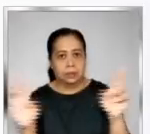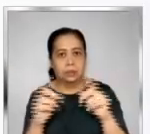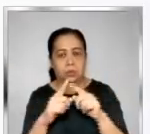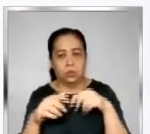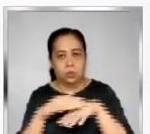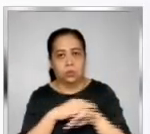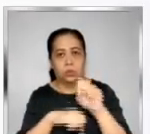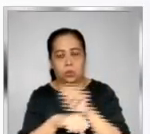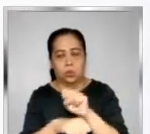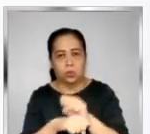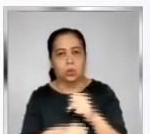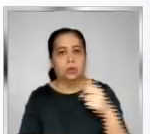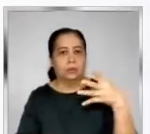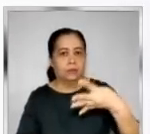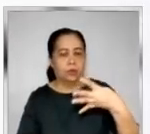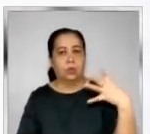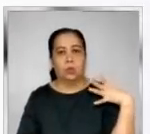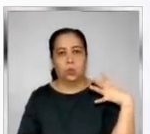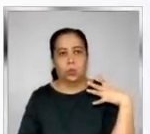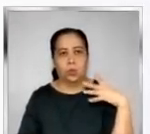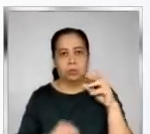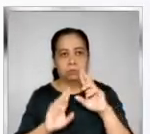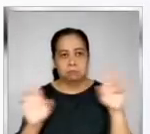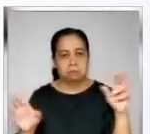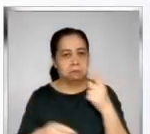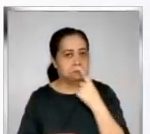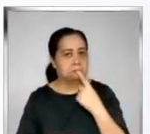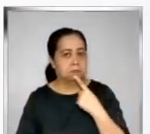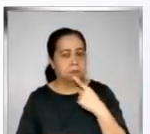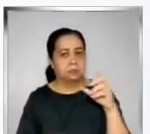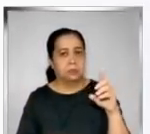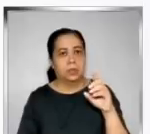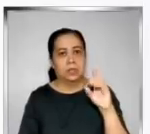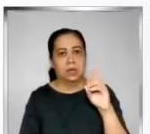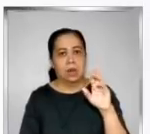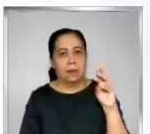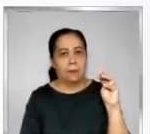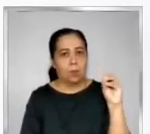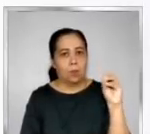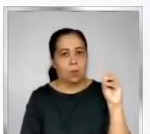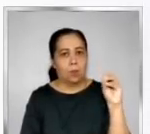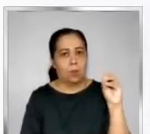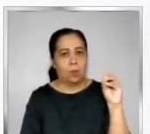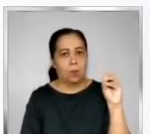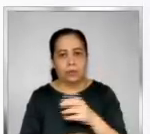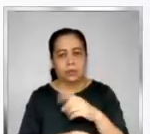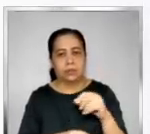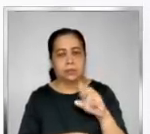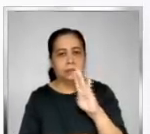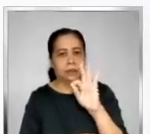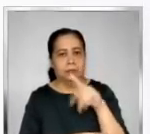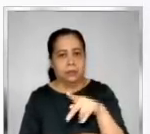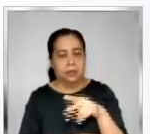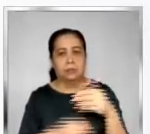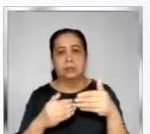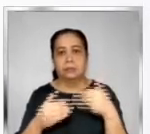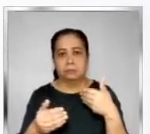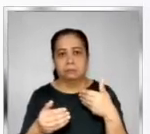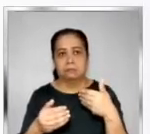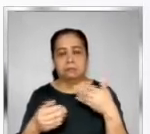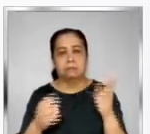yung signal ng ating DRRMO office at ng ating Bureau of Fire bago sila bumalik. Huwag muna silang bumalik